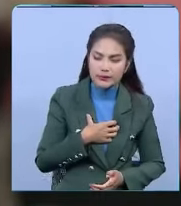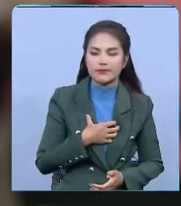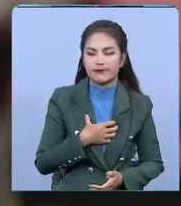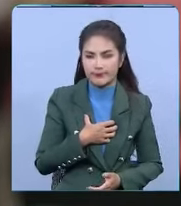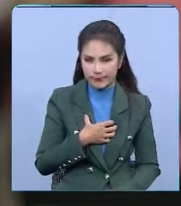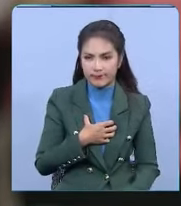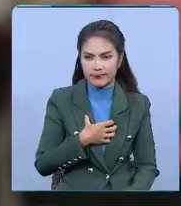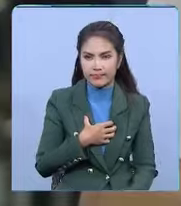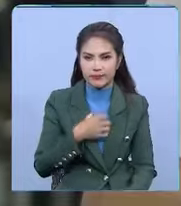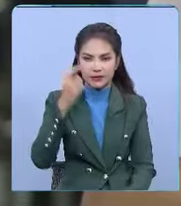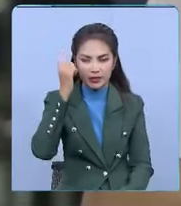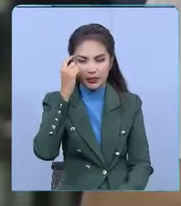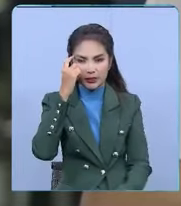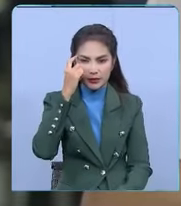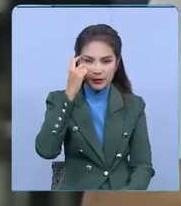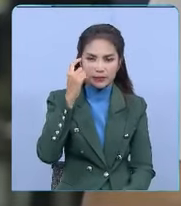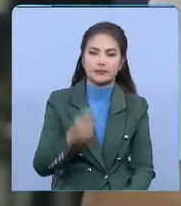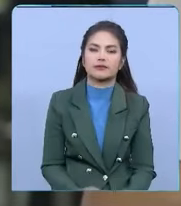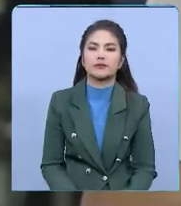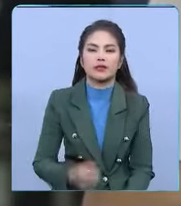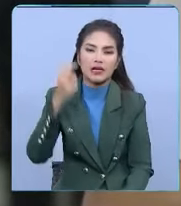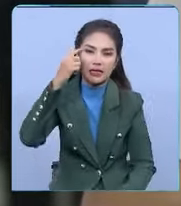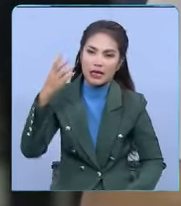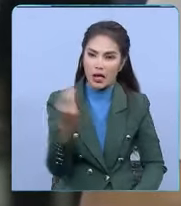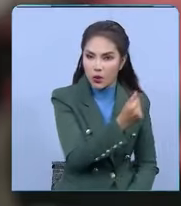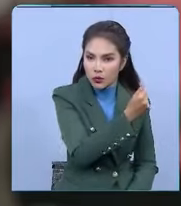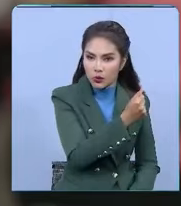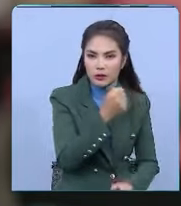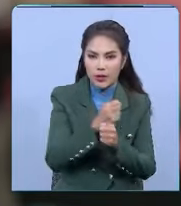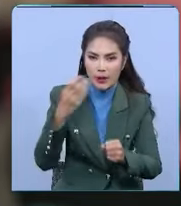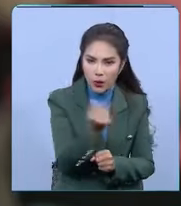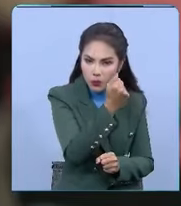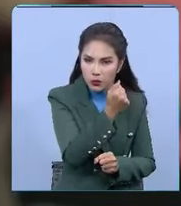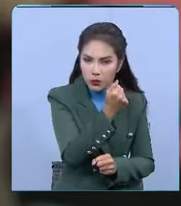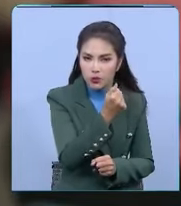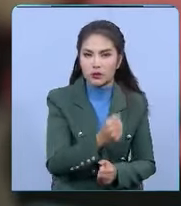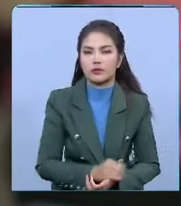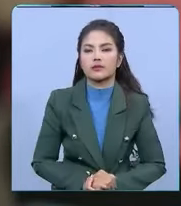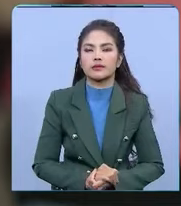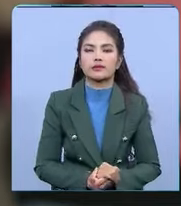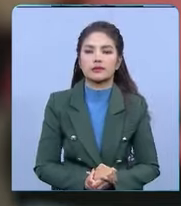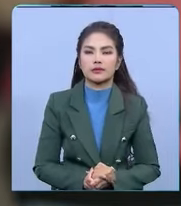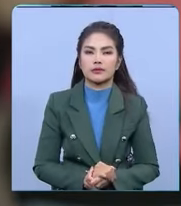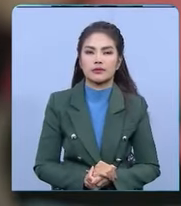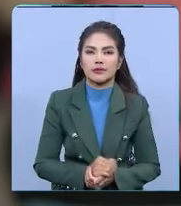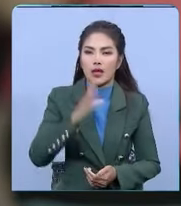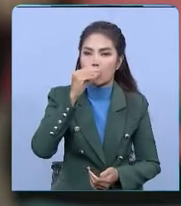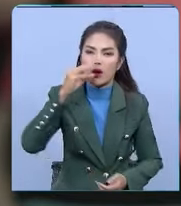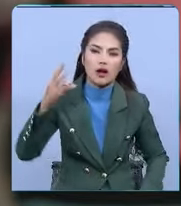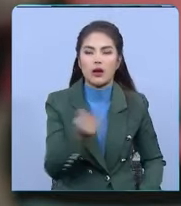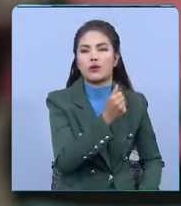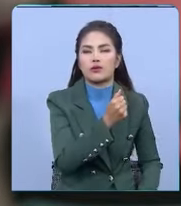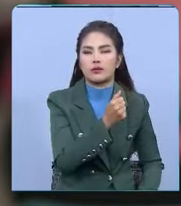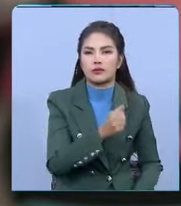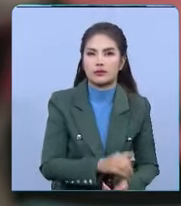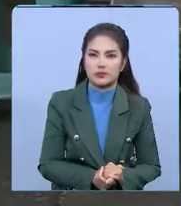ทำอย่างนั้นเพราะว่าผมเป็นคนคิดเร็ว ครับ ทำเร็วนะครับแล้วก็พูดเร็วทุกอย่าง